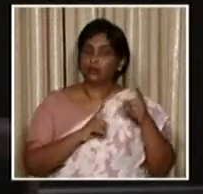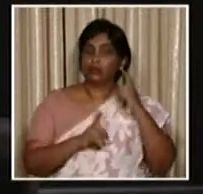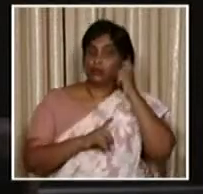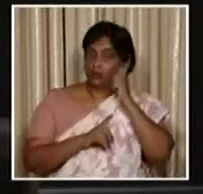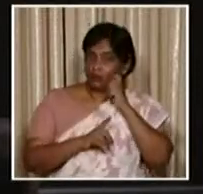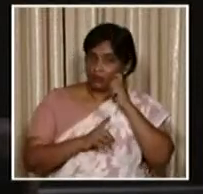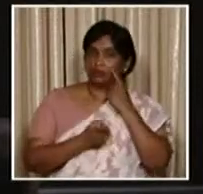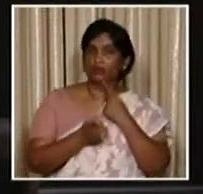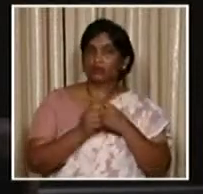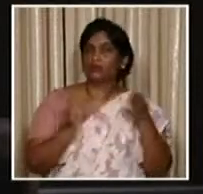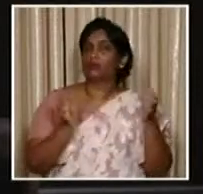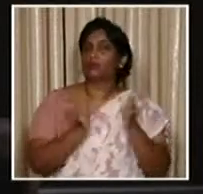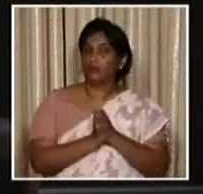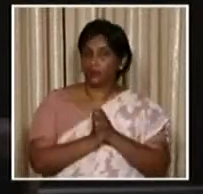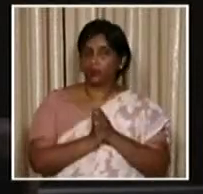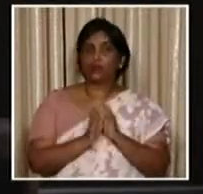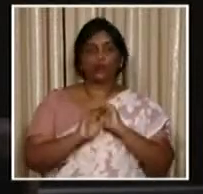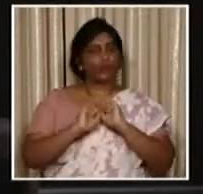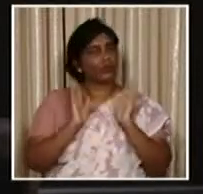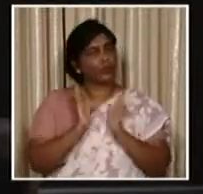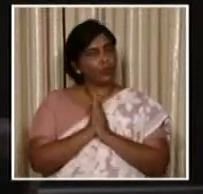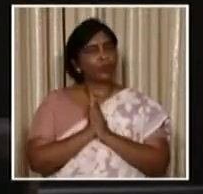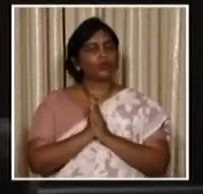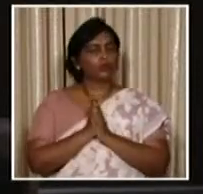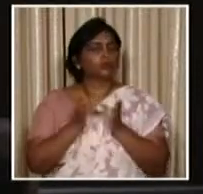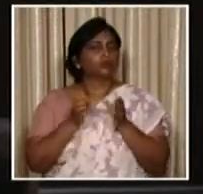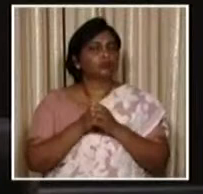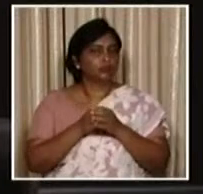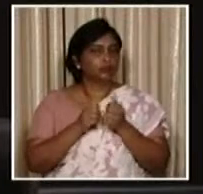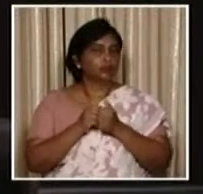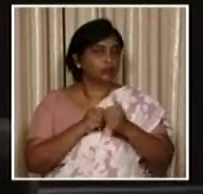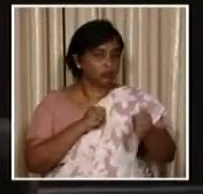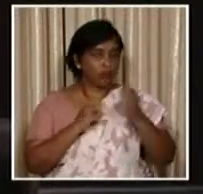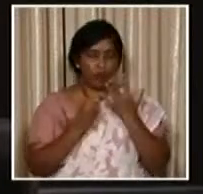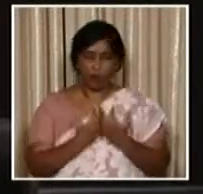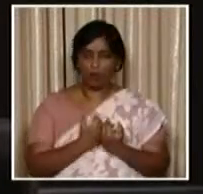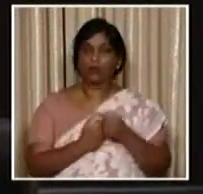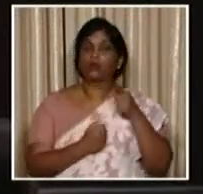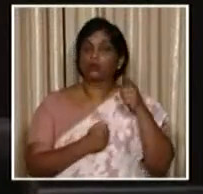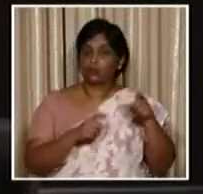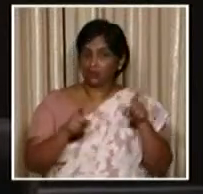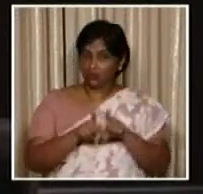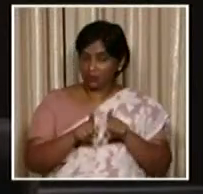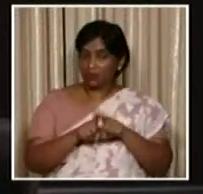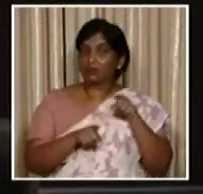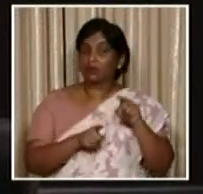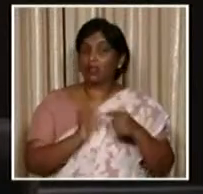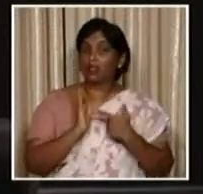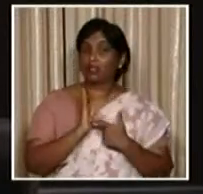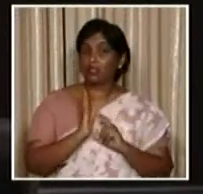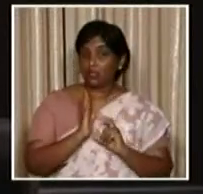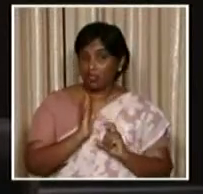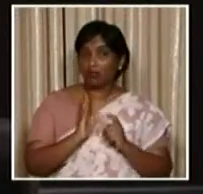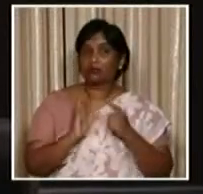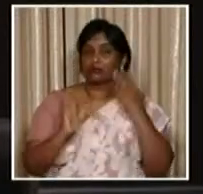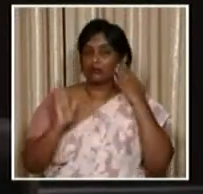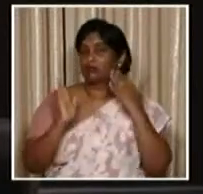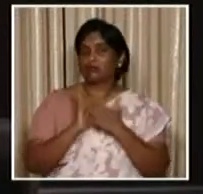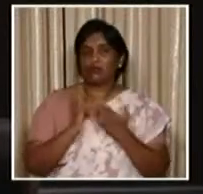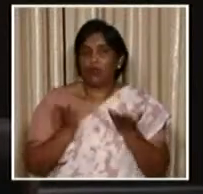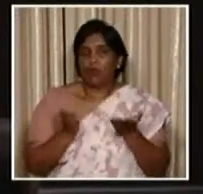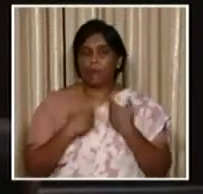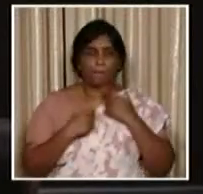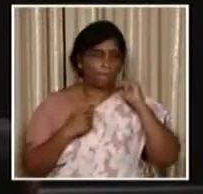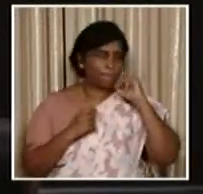ත්‍රස්ත විමර්ශනාංශයත් මේ සියලු දෙනා එක තැනක ඉඳන් කටයුතු කරන්න ඕනා ඒ නිසා ඒකේ තාක්ෂණික තියෙන තත්ත්ව ගැන අපි දන්නේ